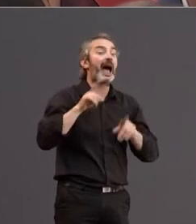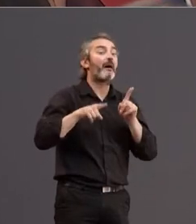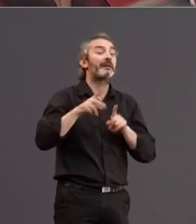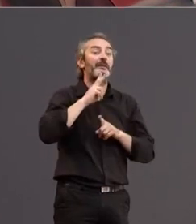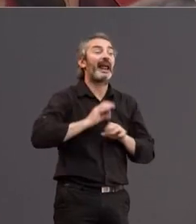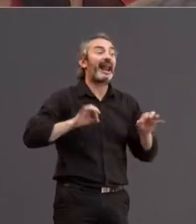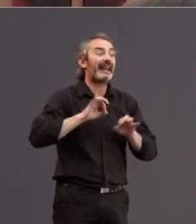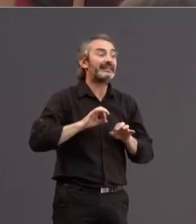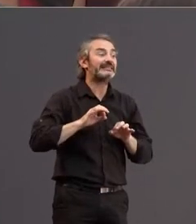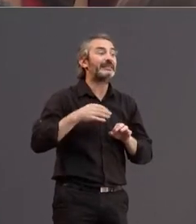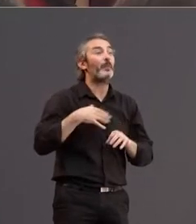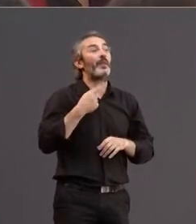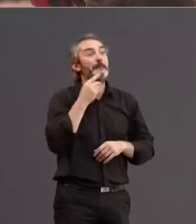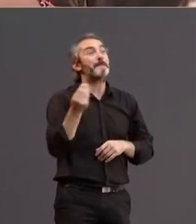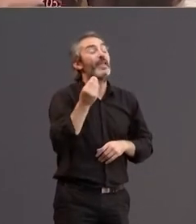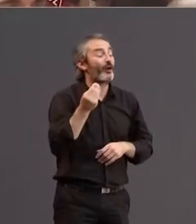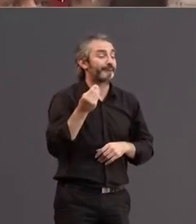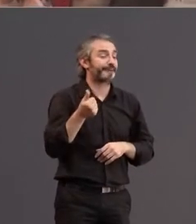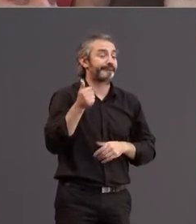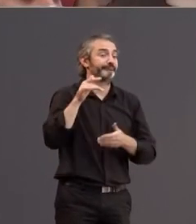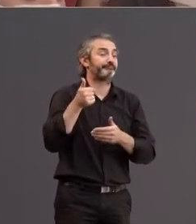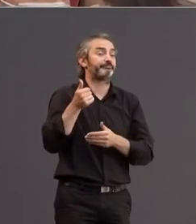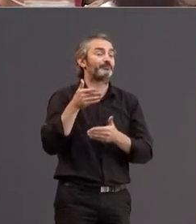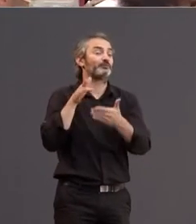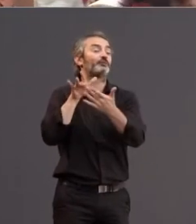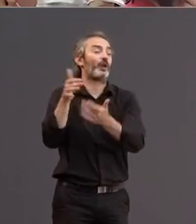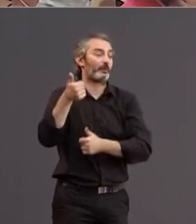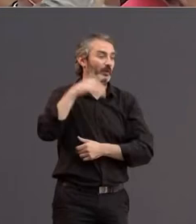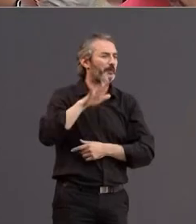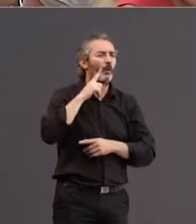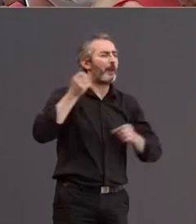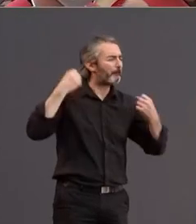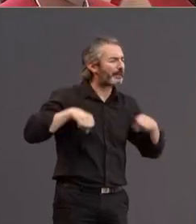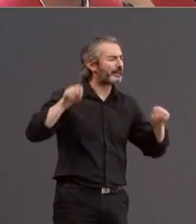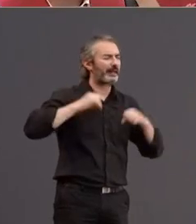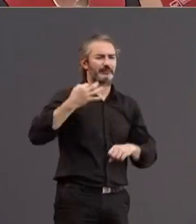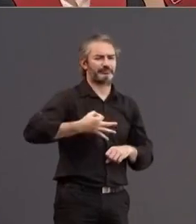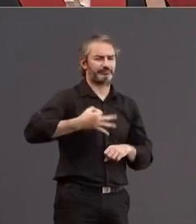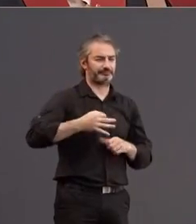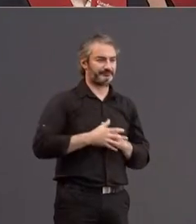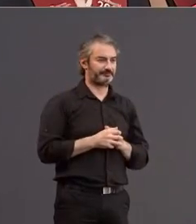dius ho podria haver fet una miqueta millor. Però com tot, és pràctica.